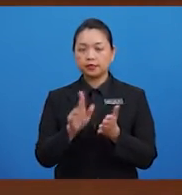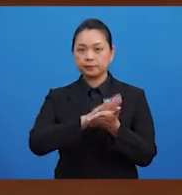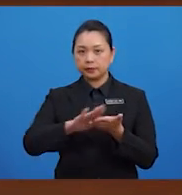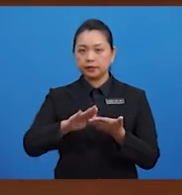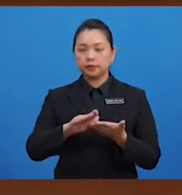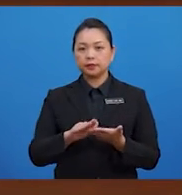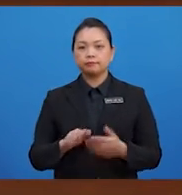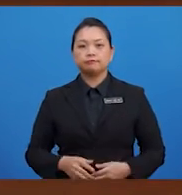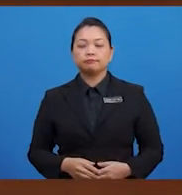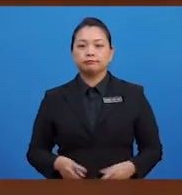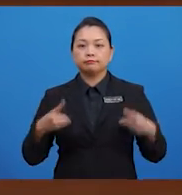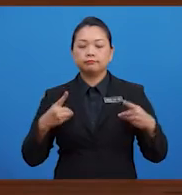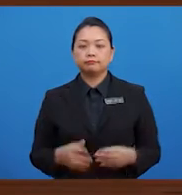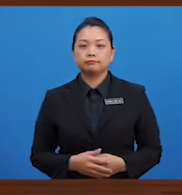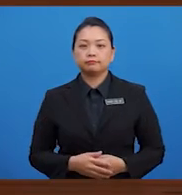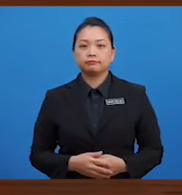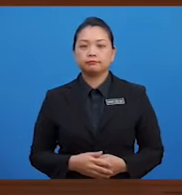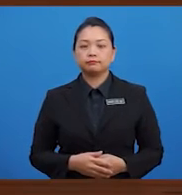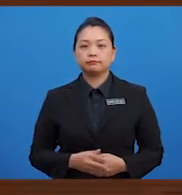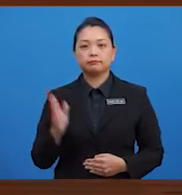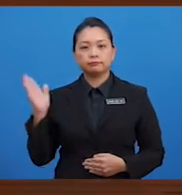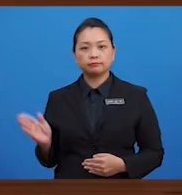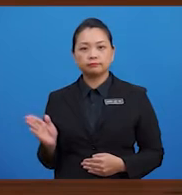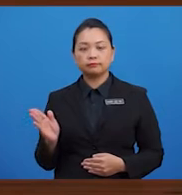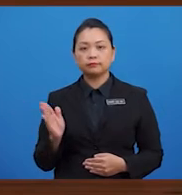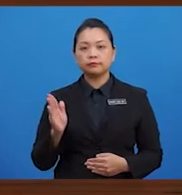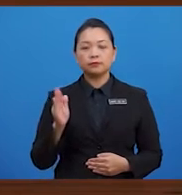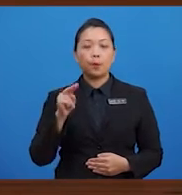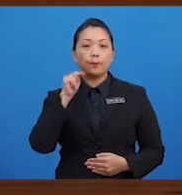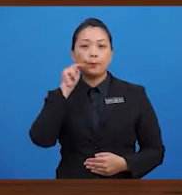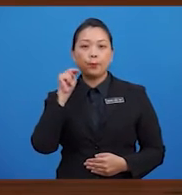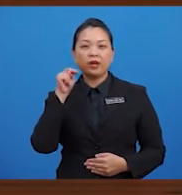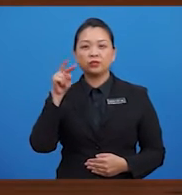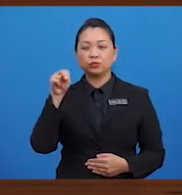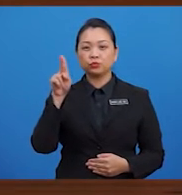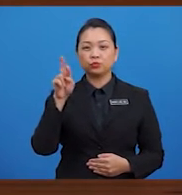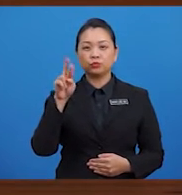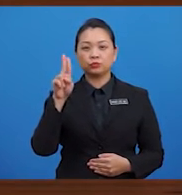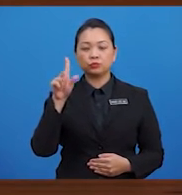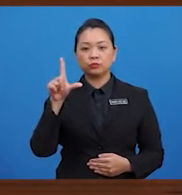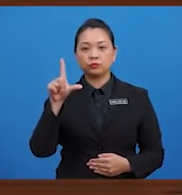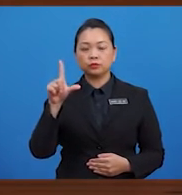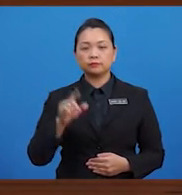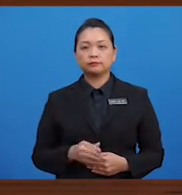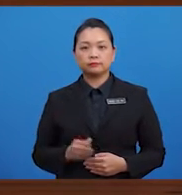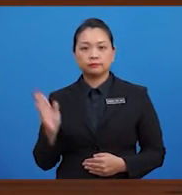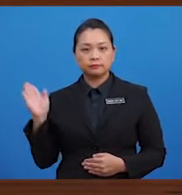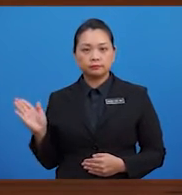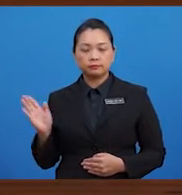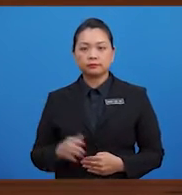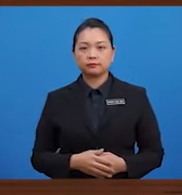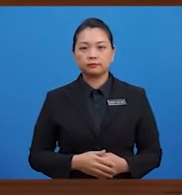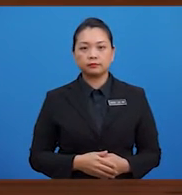tempoh pandemik ini. Saya Puan Nur Ashikah binti Noor Anwar merupakan tenaga pengajar bagi